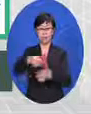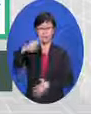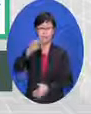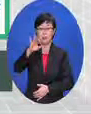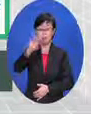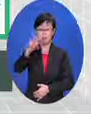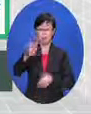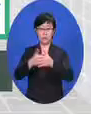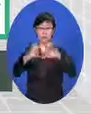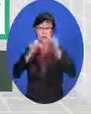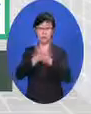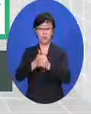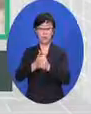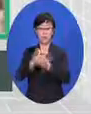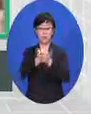병천면에 기탁했습니다.